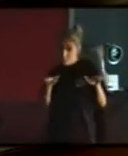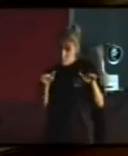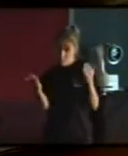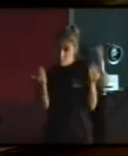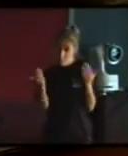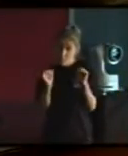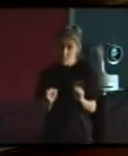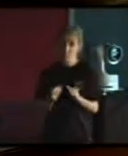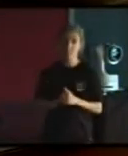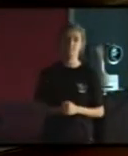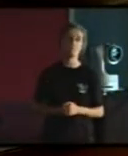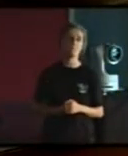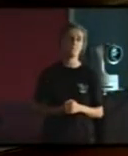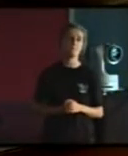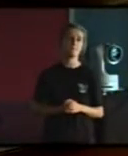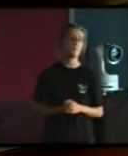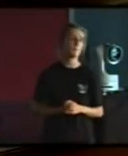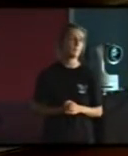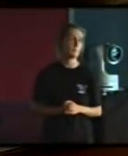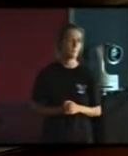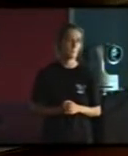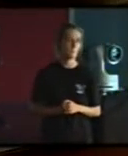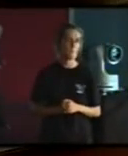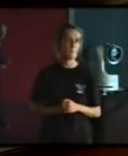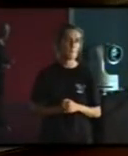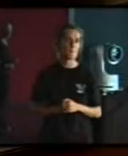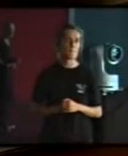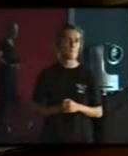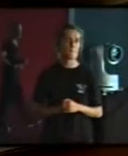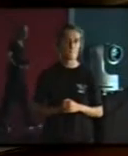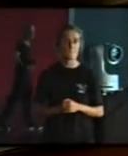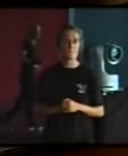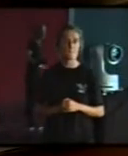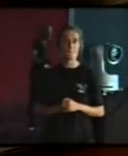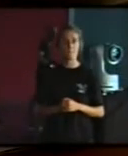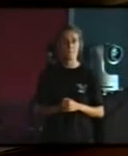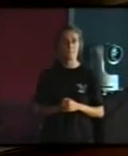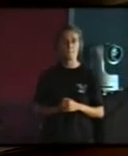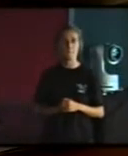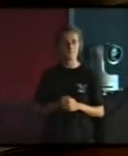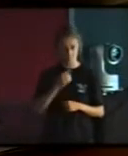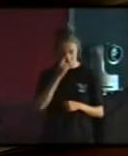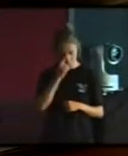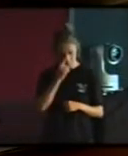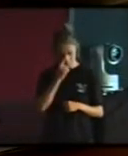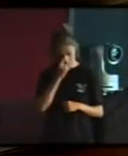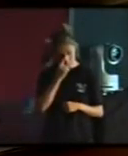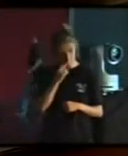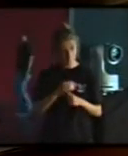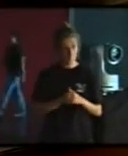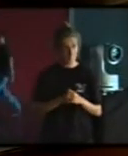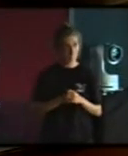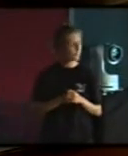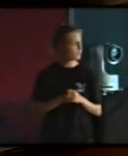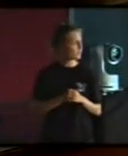Alors Joe Véronce d'une part et Xavier Leibar, tous les deux architectes. Alors vous êtes basés